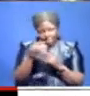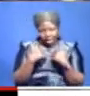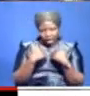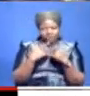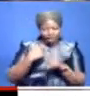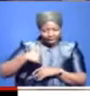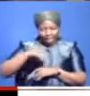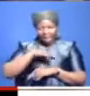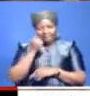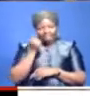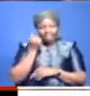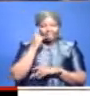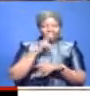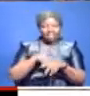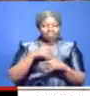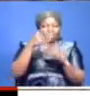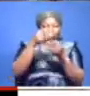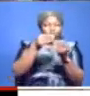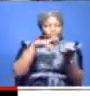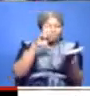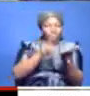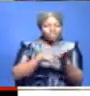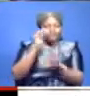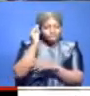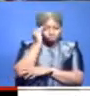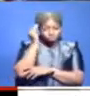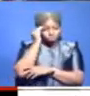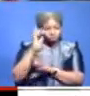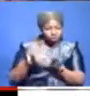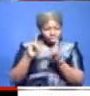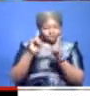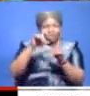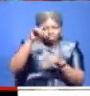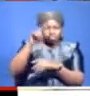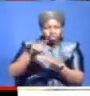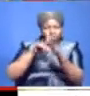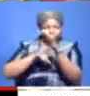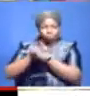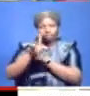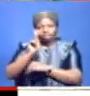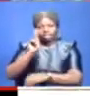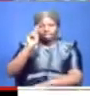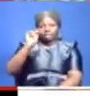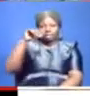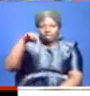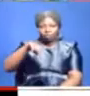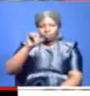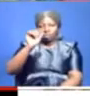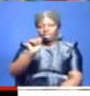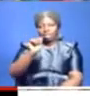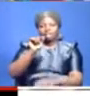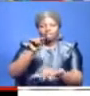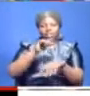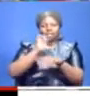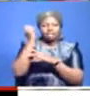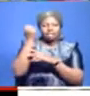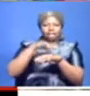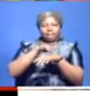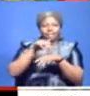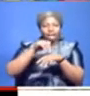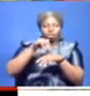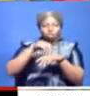kuvalidate certificate ya masomo lazima uende KNQA ambayo ni Kenya National Qualification